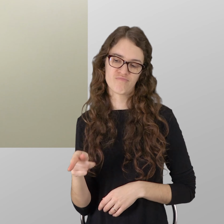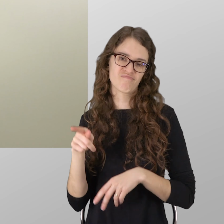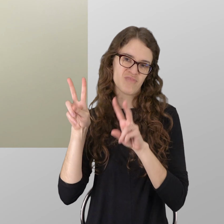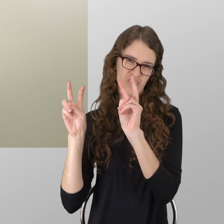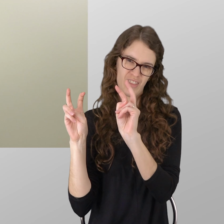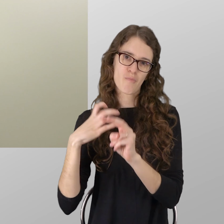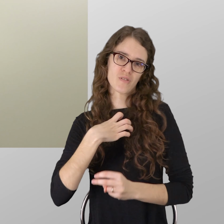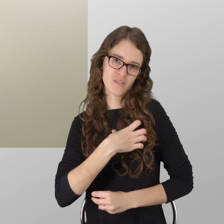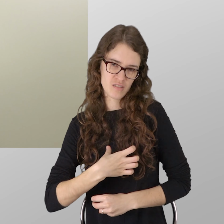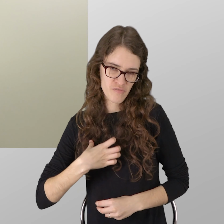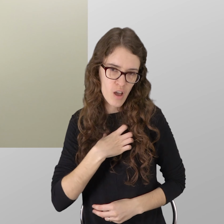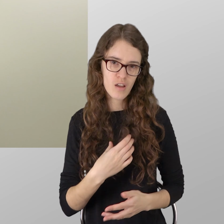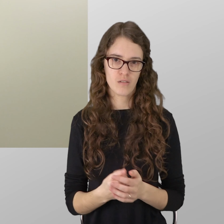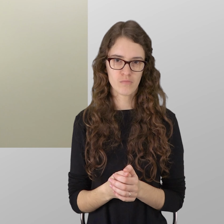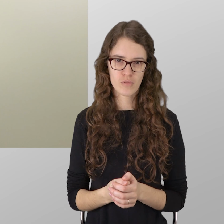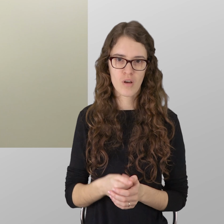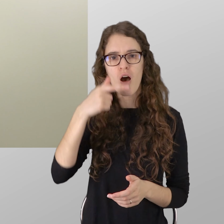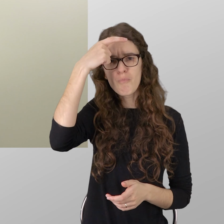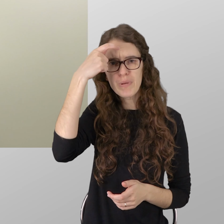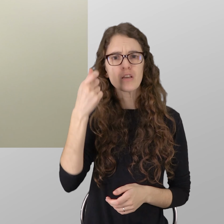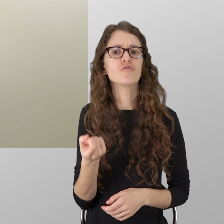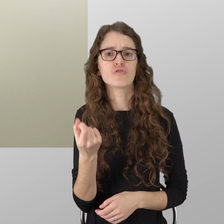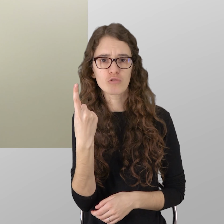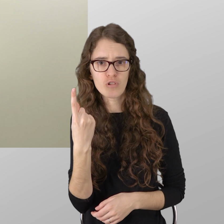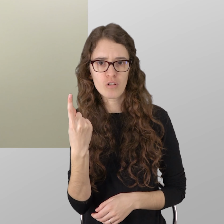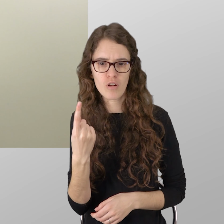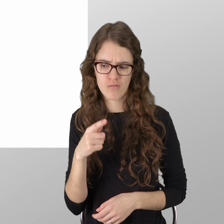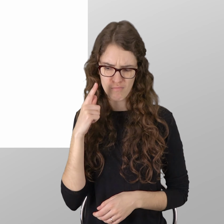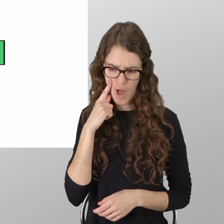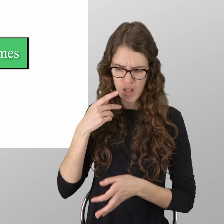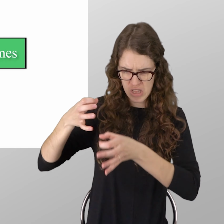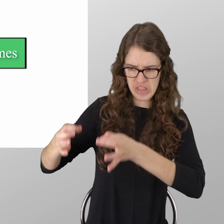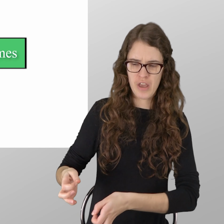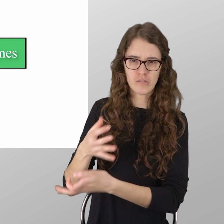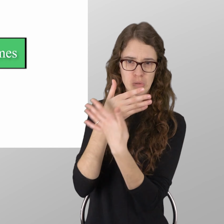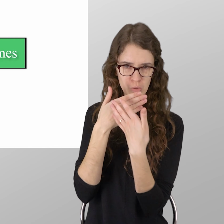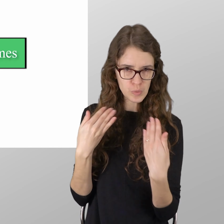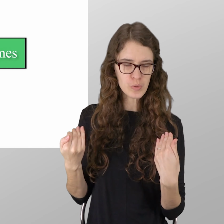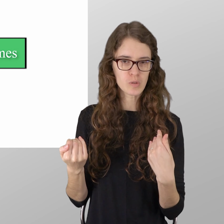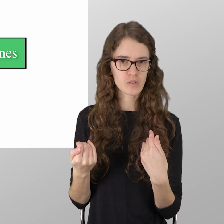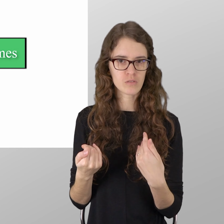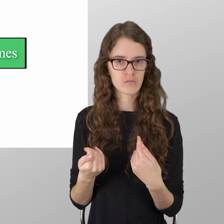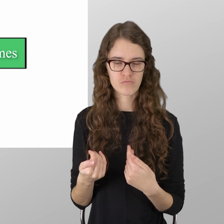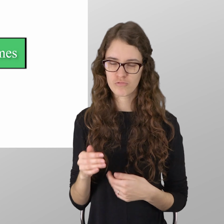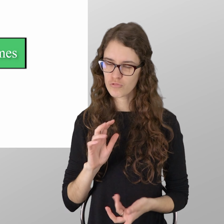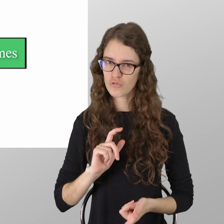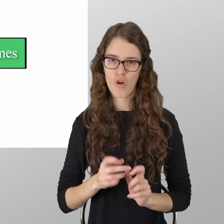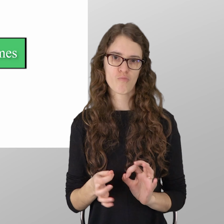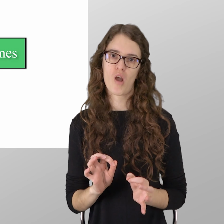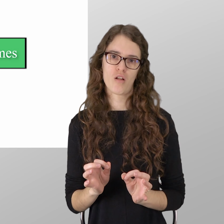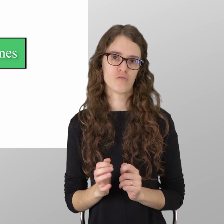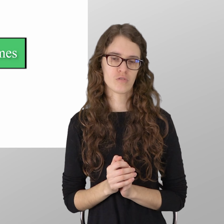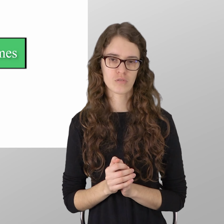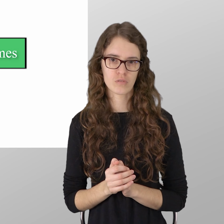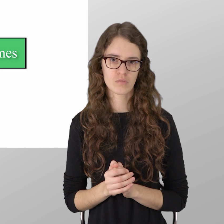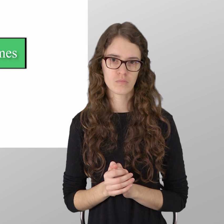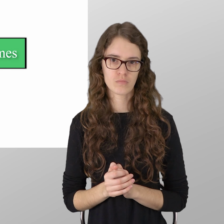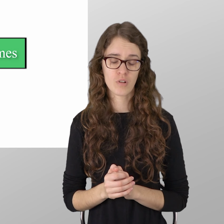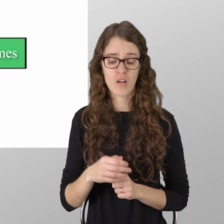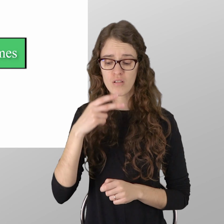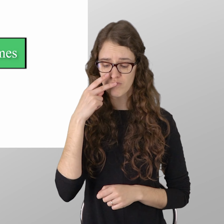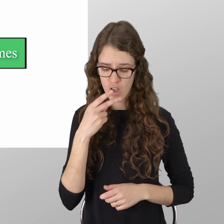Pyktis kyla jaučiant neteisybę. Toliau supraskime, ką mums duoda ir ką iš mūsų atima